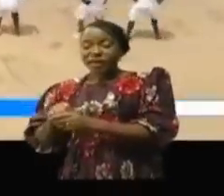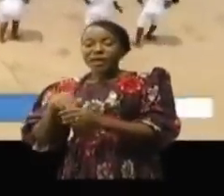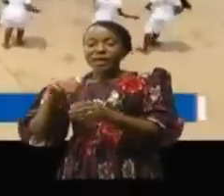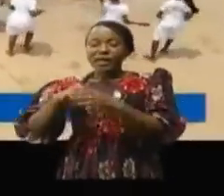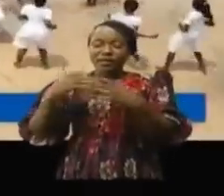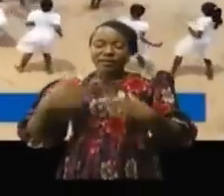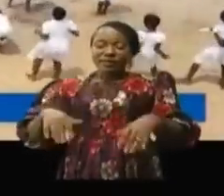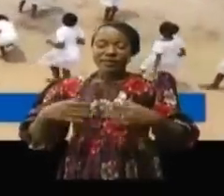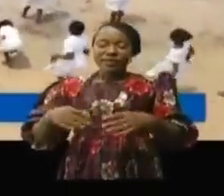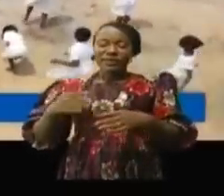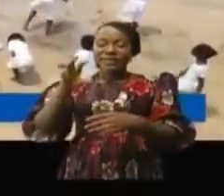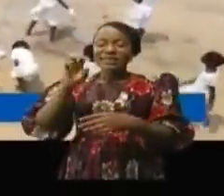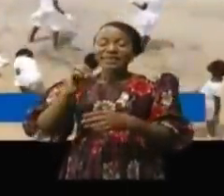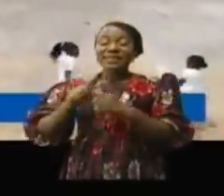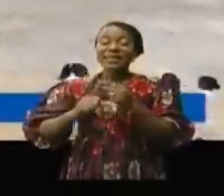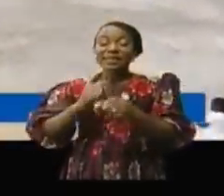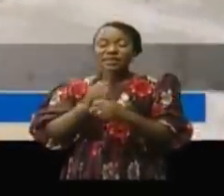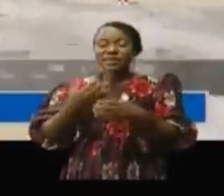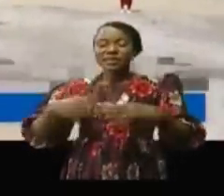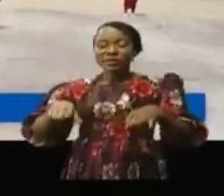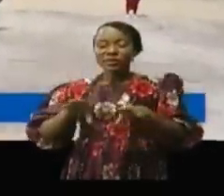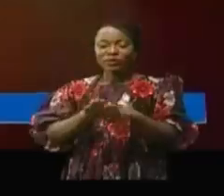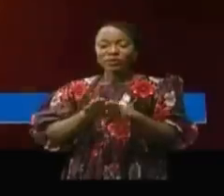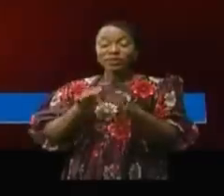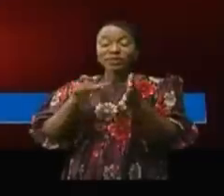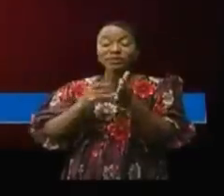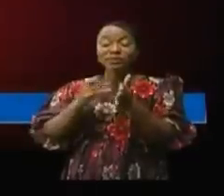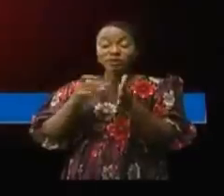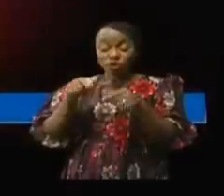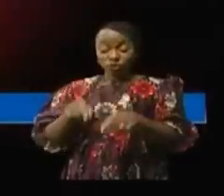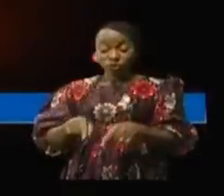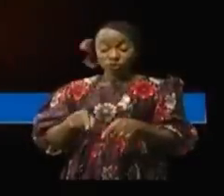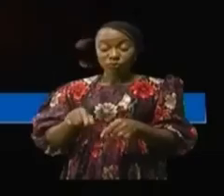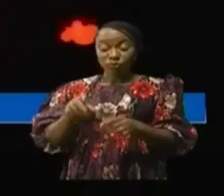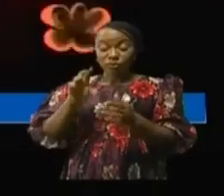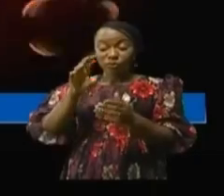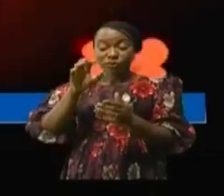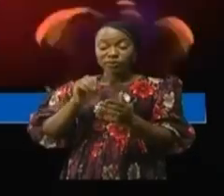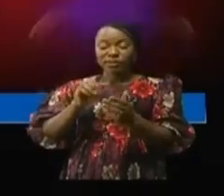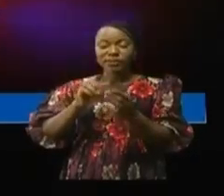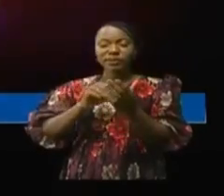de cet anniversaire qui se clôture. C'est dimanche 31 juillet.